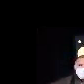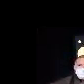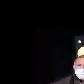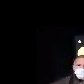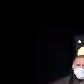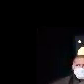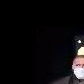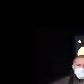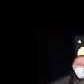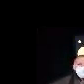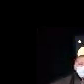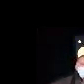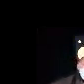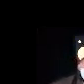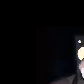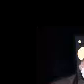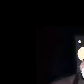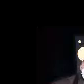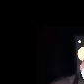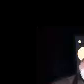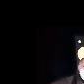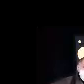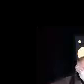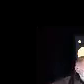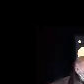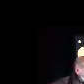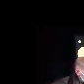moving. All over the